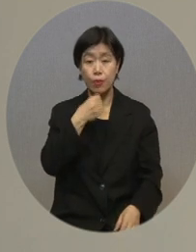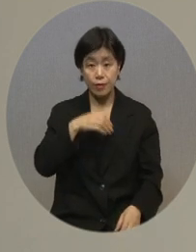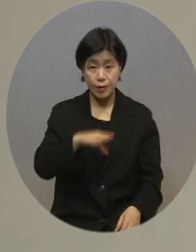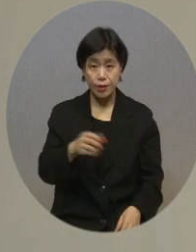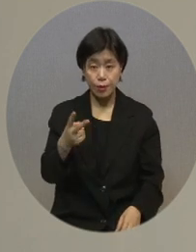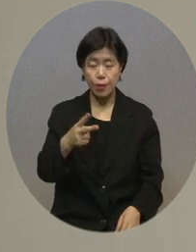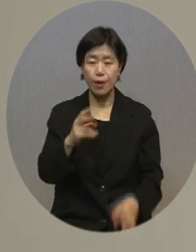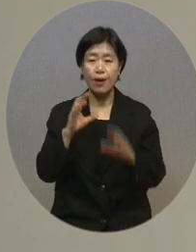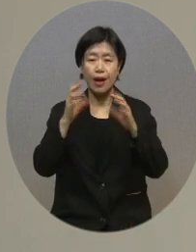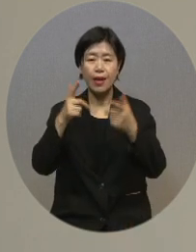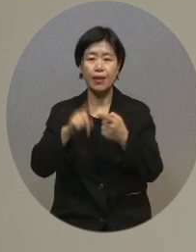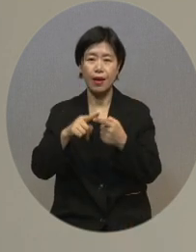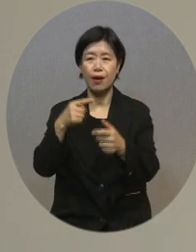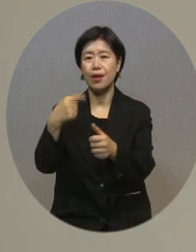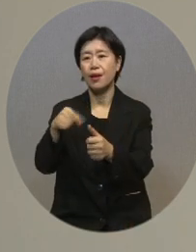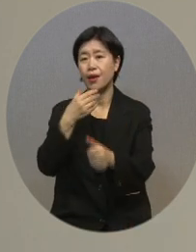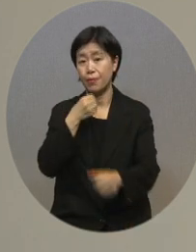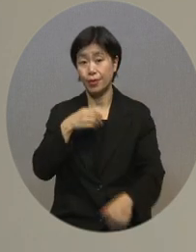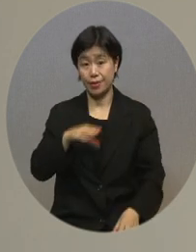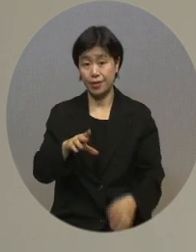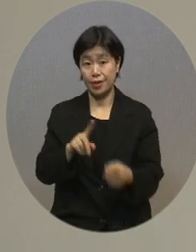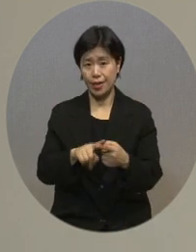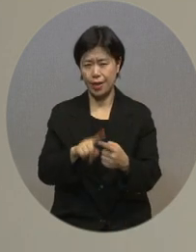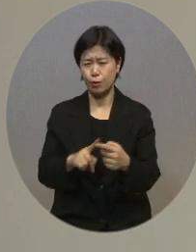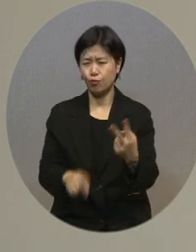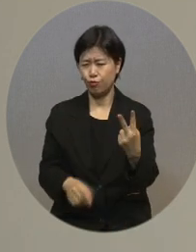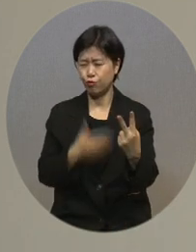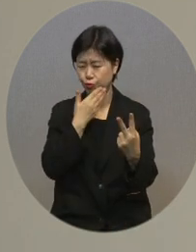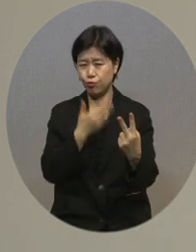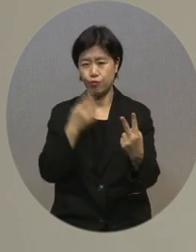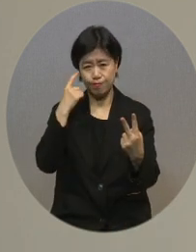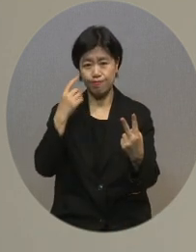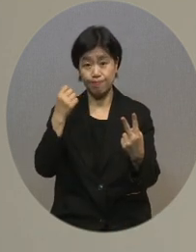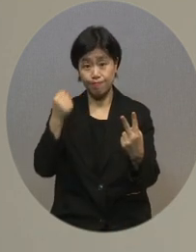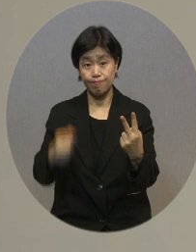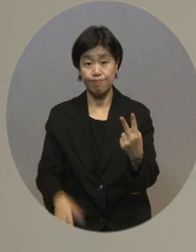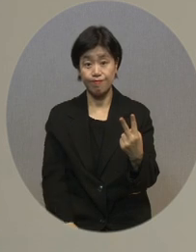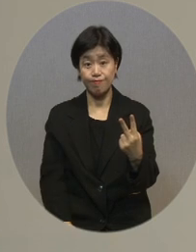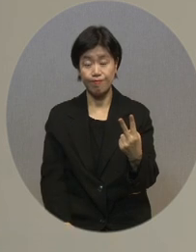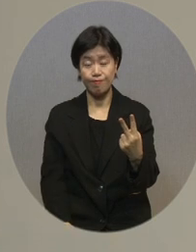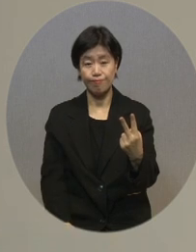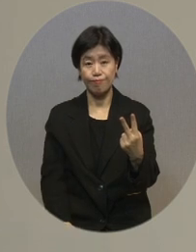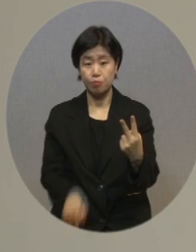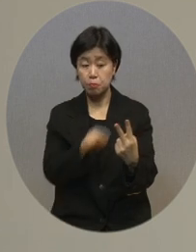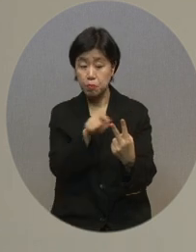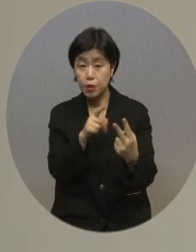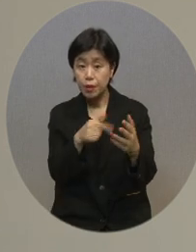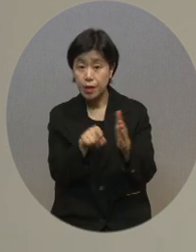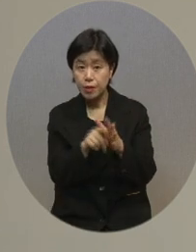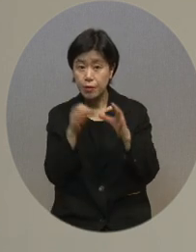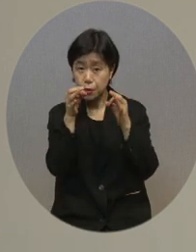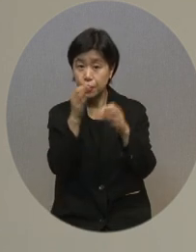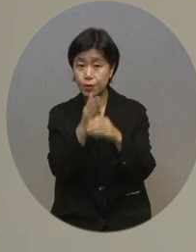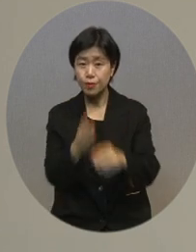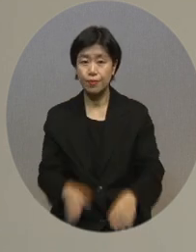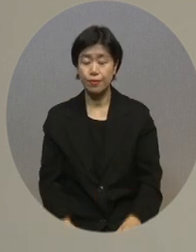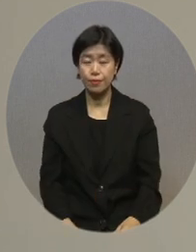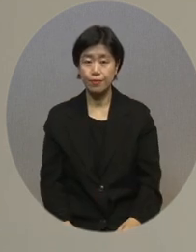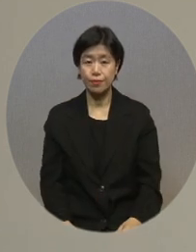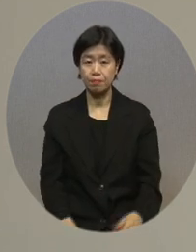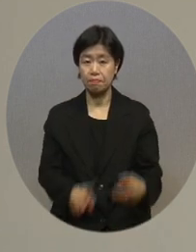대한 교육 복지 예, 이거를 양대축으로 삼아서 그렇게 하려고 하고 있고 아이들을 위해서는 특히